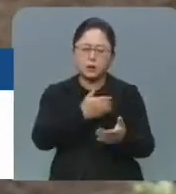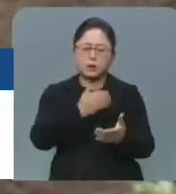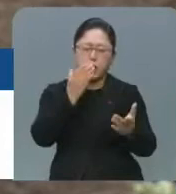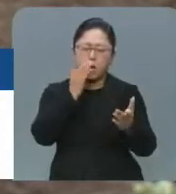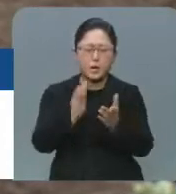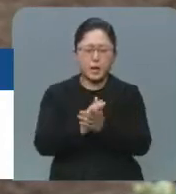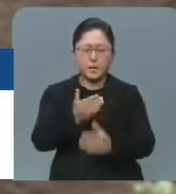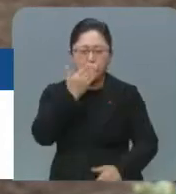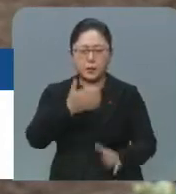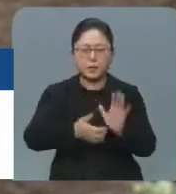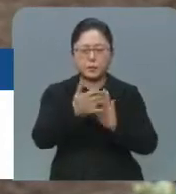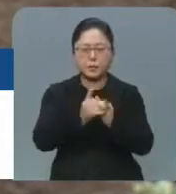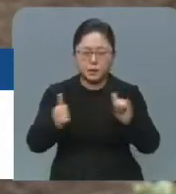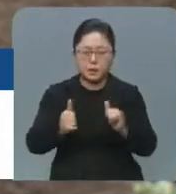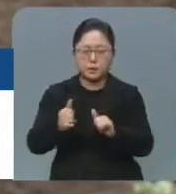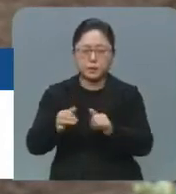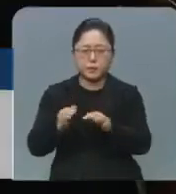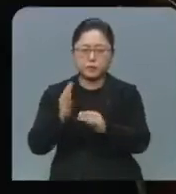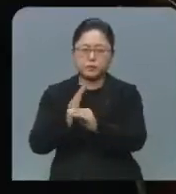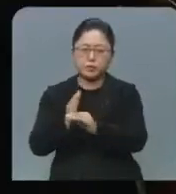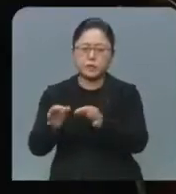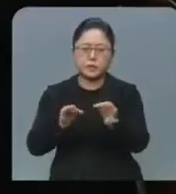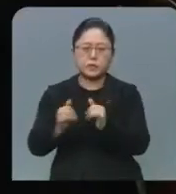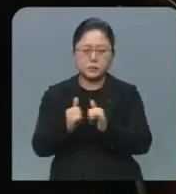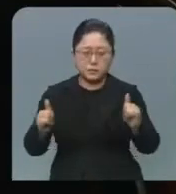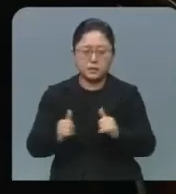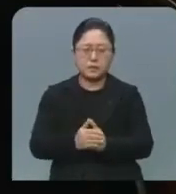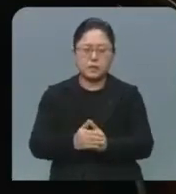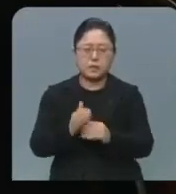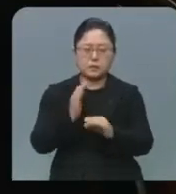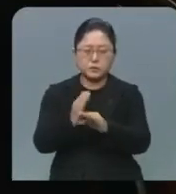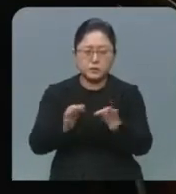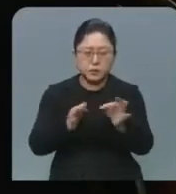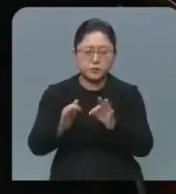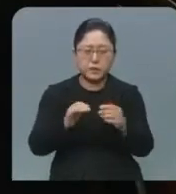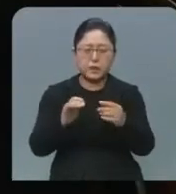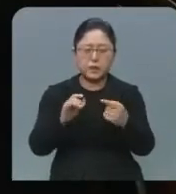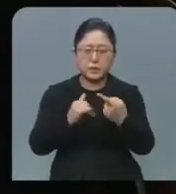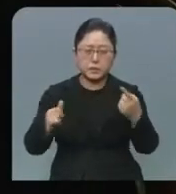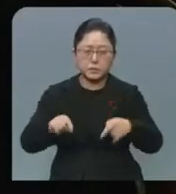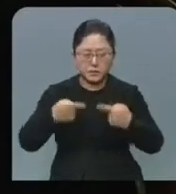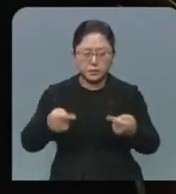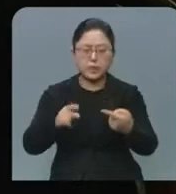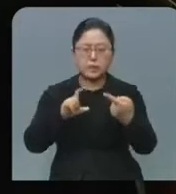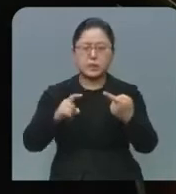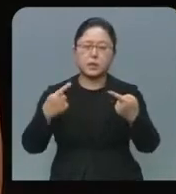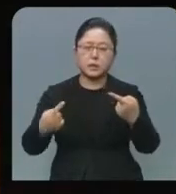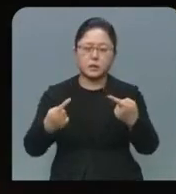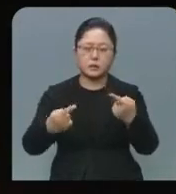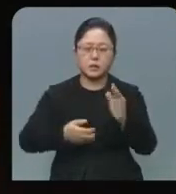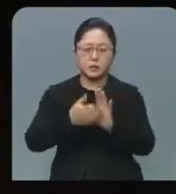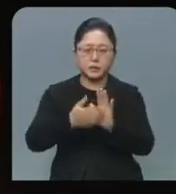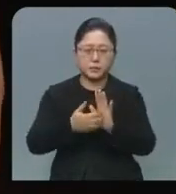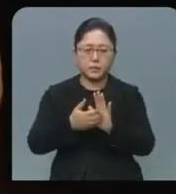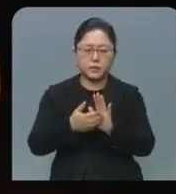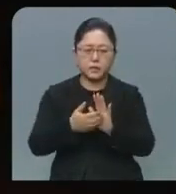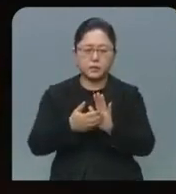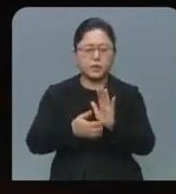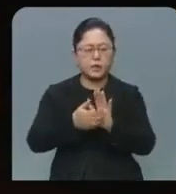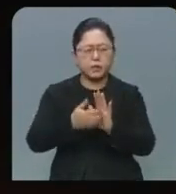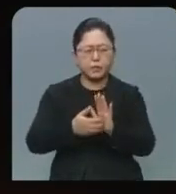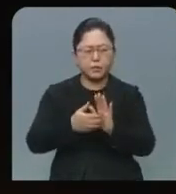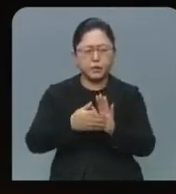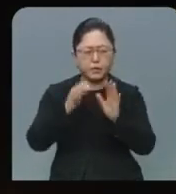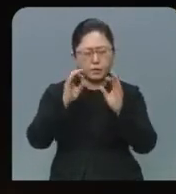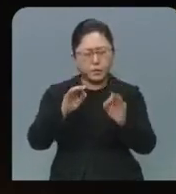가능한데 경매사하고 중도매인하고. 또 중도매인 한 명만 참여한 1대1 경매. 그러니까 경매로 보기 어려운